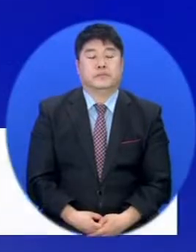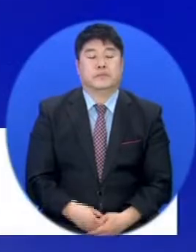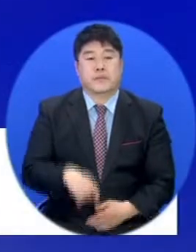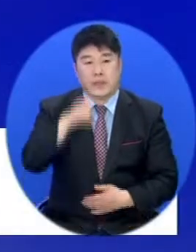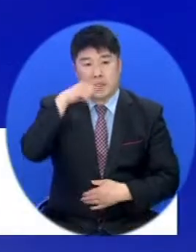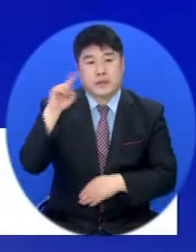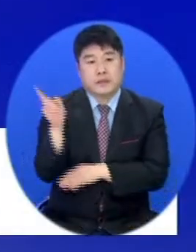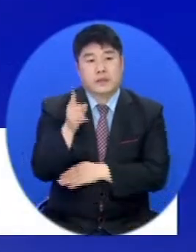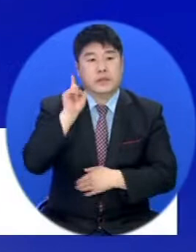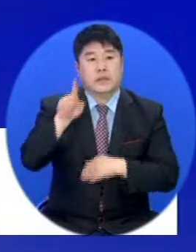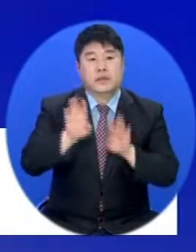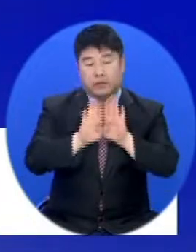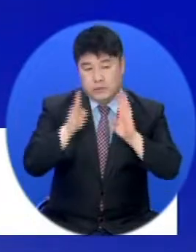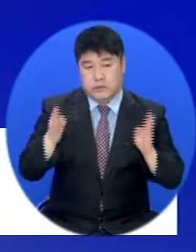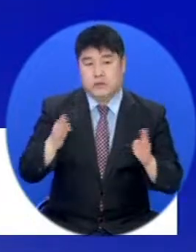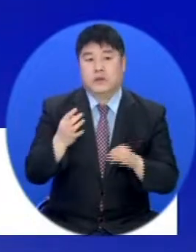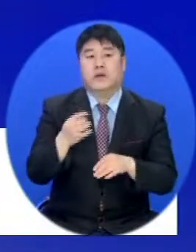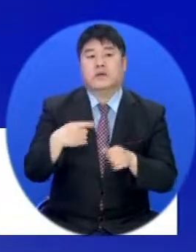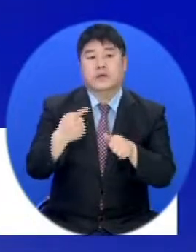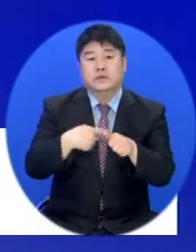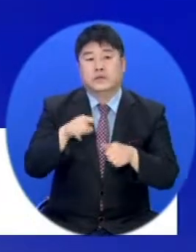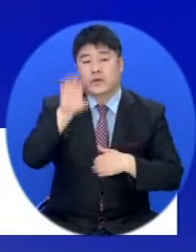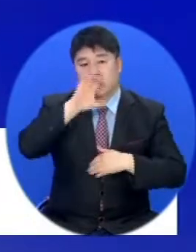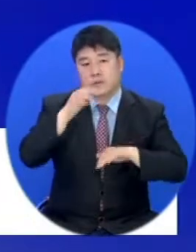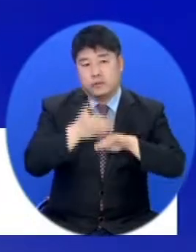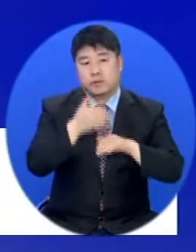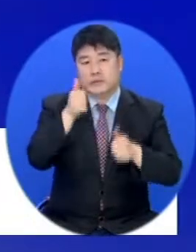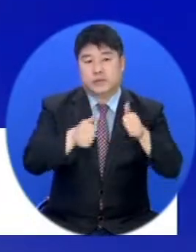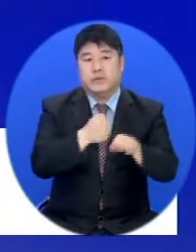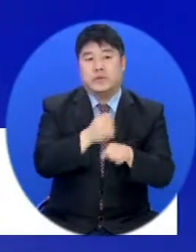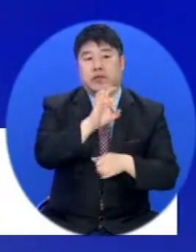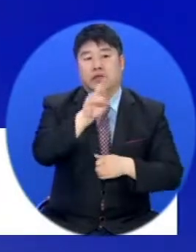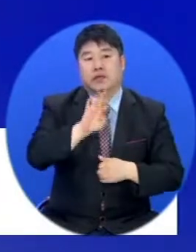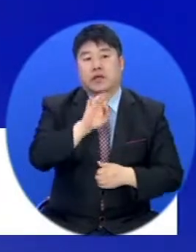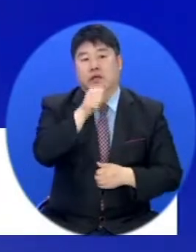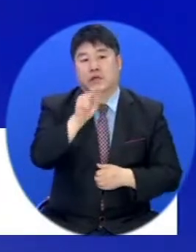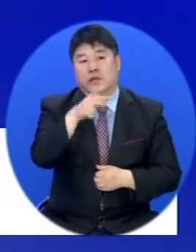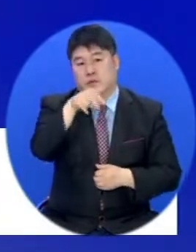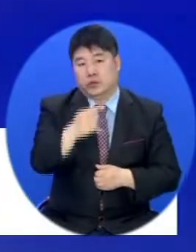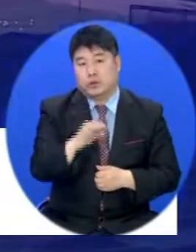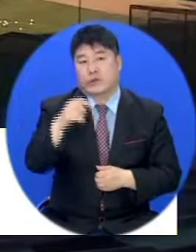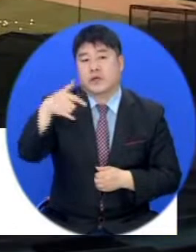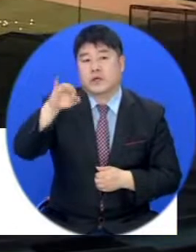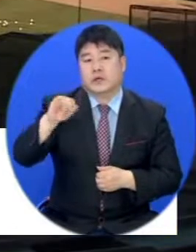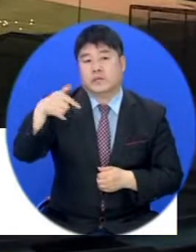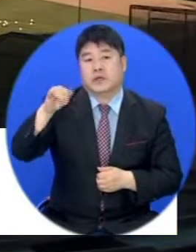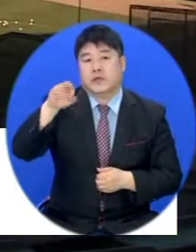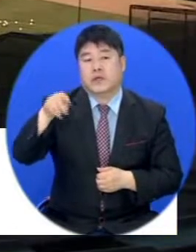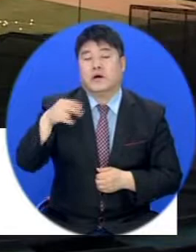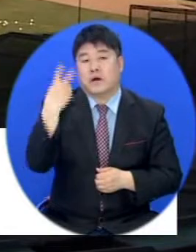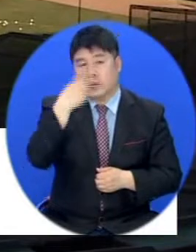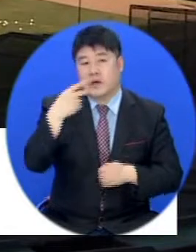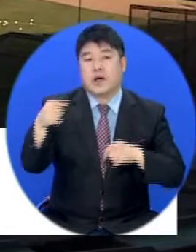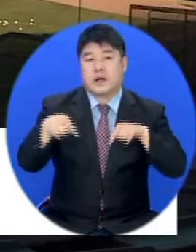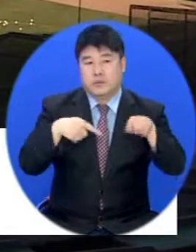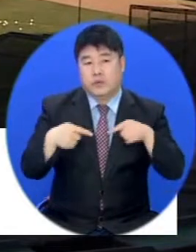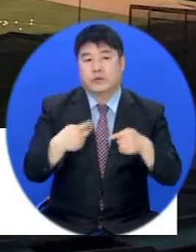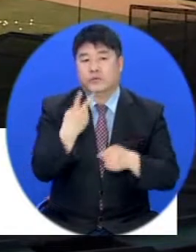기아 타이거즈가 내일 열리는 자체 연습 경기를 양현종 감독팀과 임기영 감독팀으로 나눠 치르기로